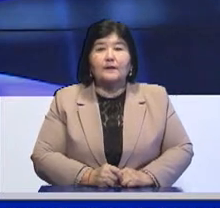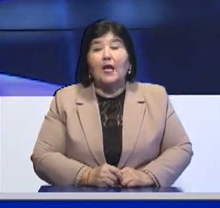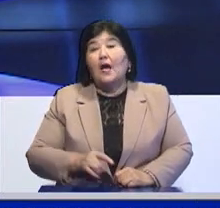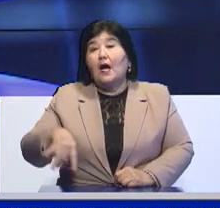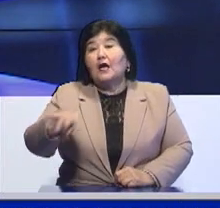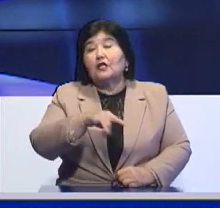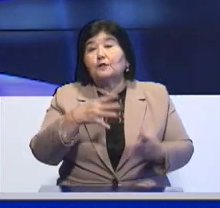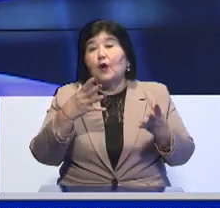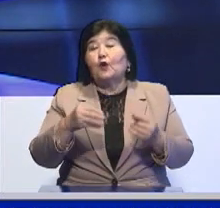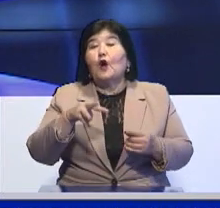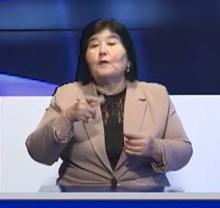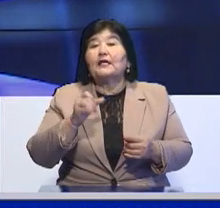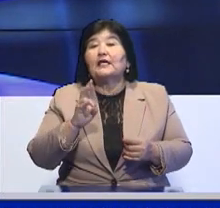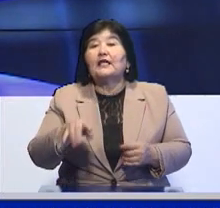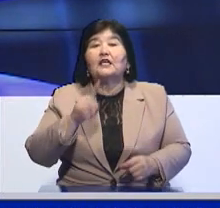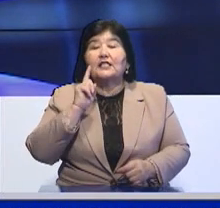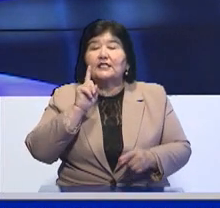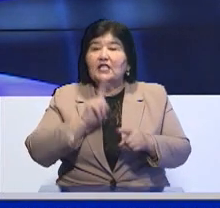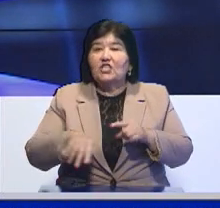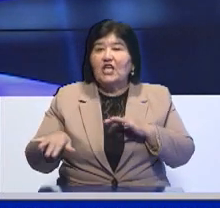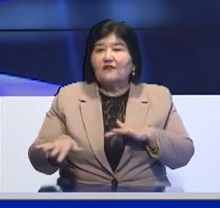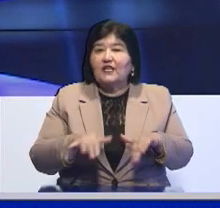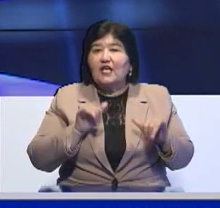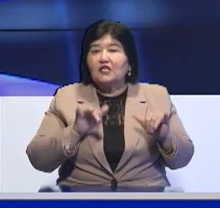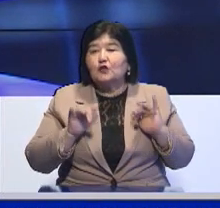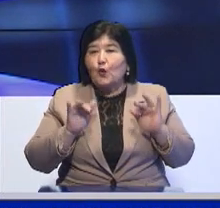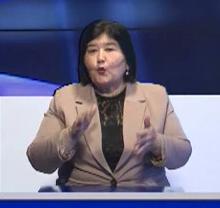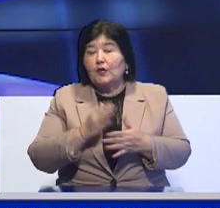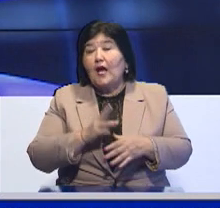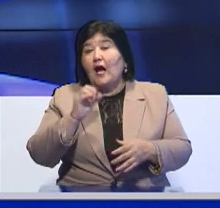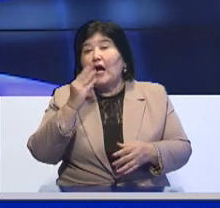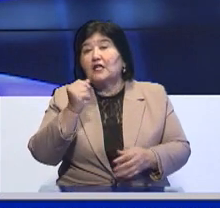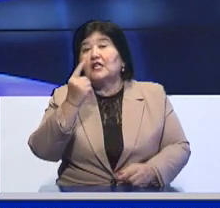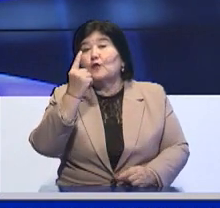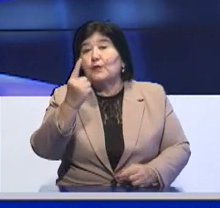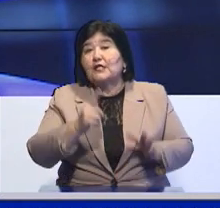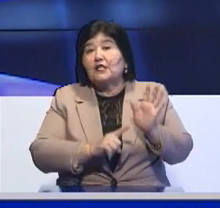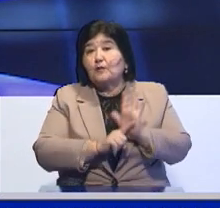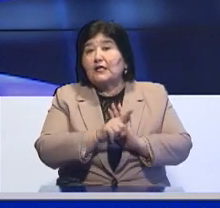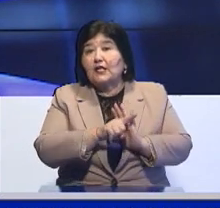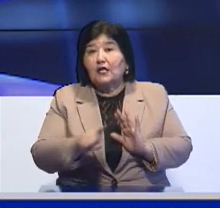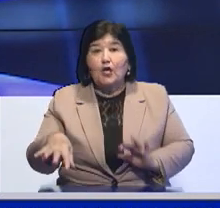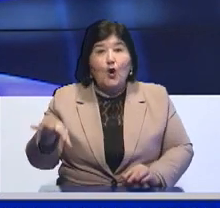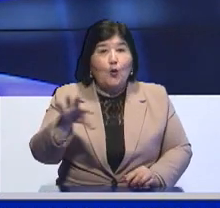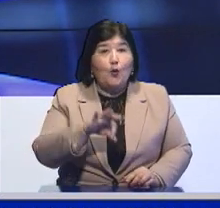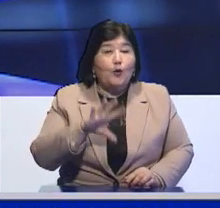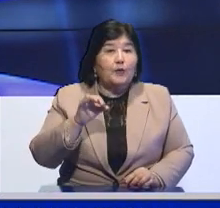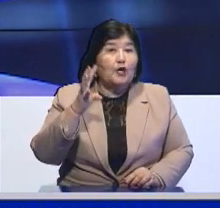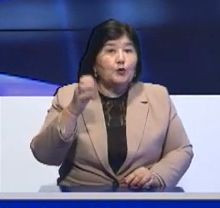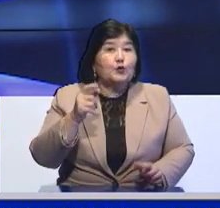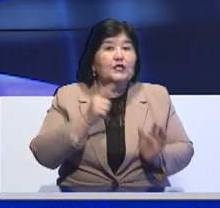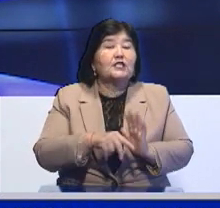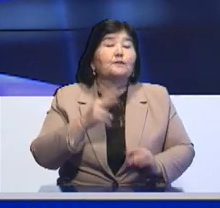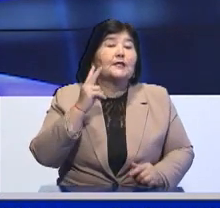Республика көлемінде маргинал жастар жедел профилактикалық іс-шарасы өтіп жатыр. Қарашаның бірінде басталған науқан аясында облыс бойынша